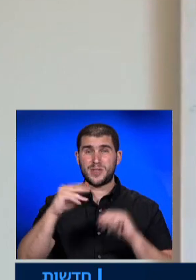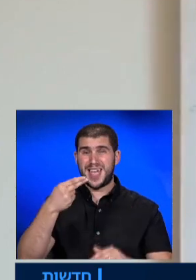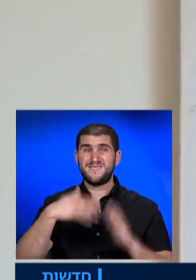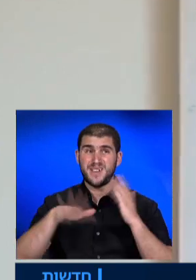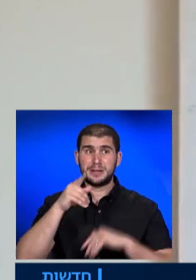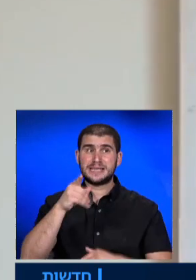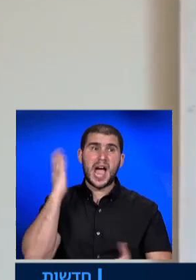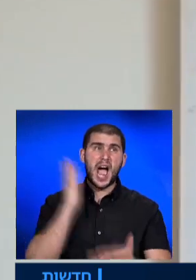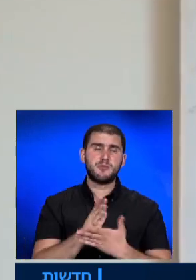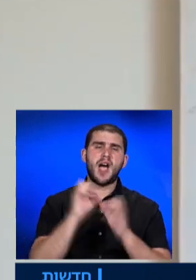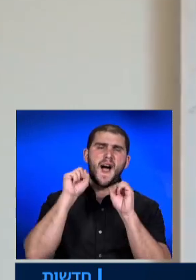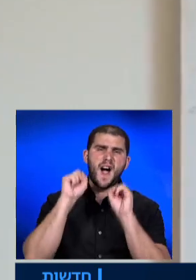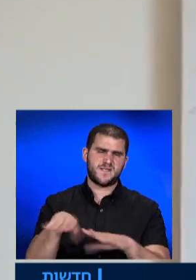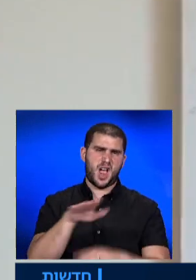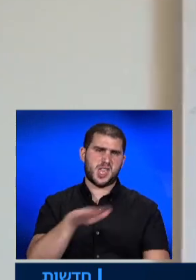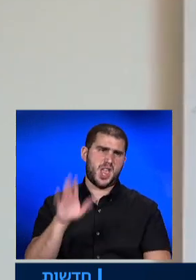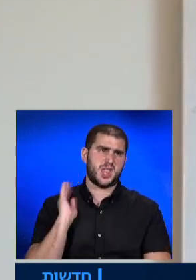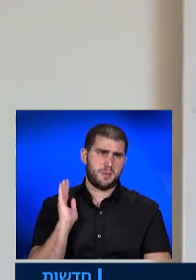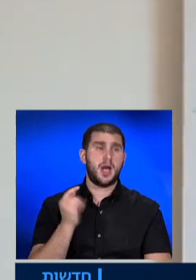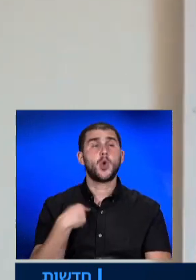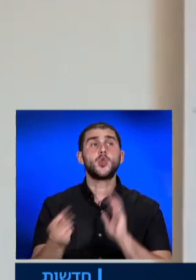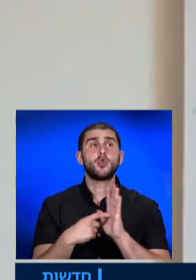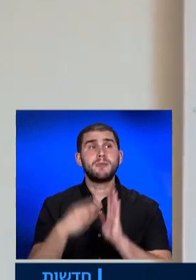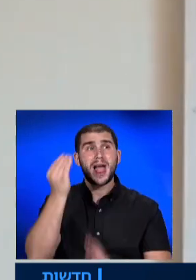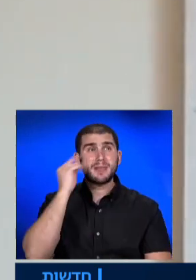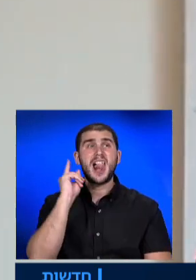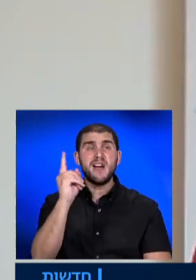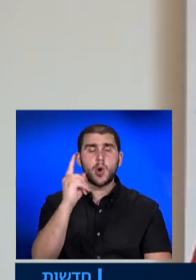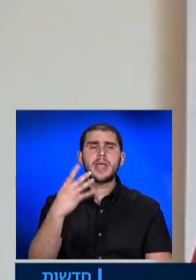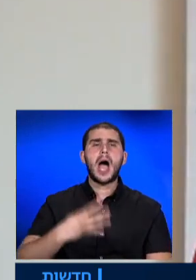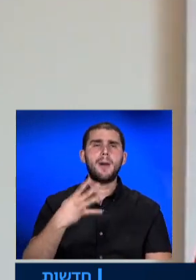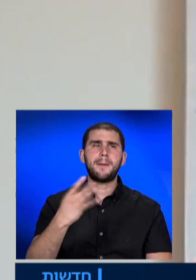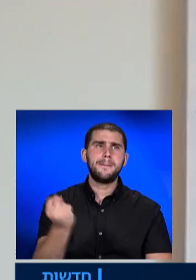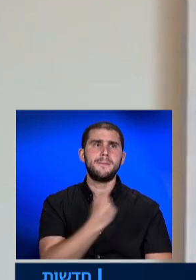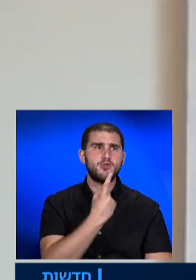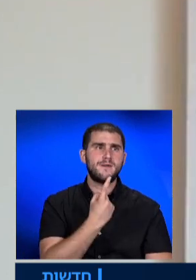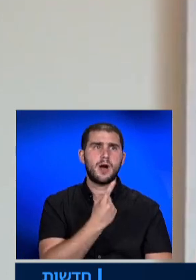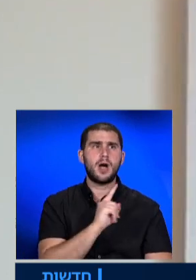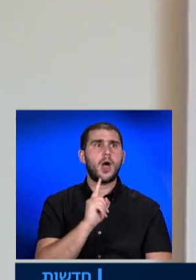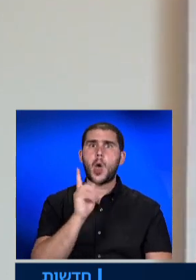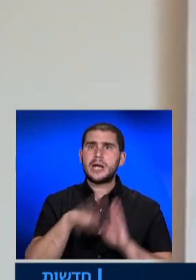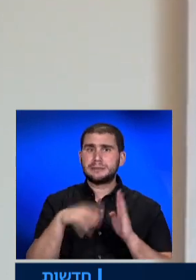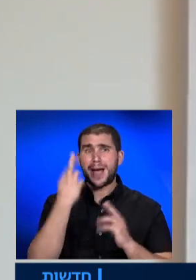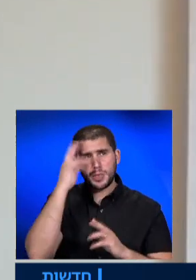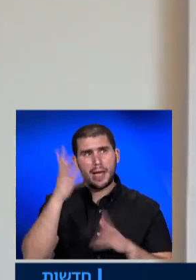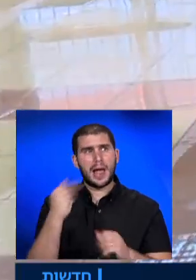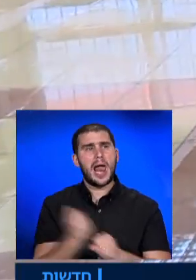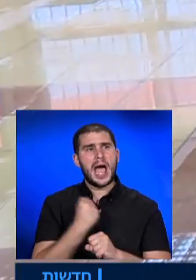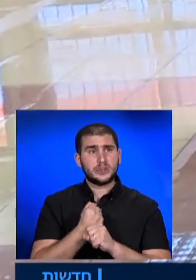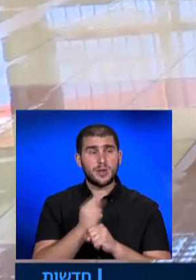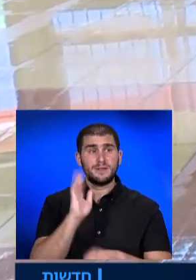הפקרה של הילדים. אנחנו דורשים למידה של לפחות 4 ימים בשבוע ולא חסרים רעיונות כיצד לבצע את זה וגם הצגנו אותם בפני